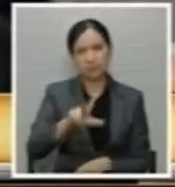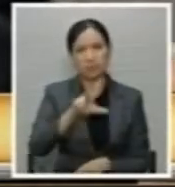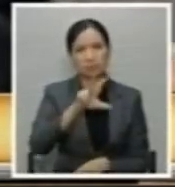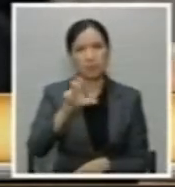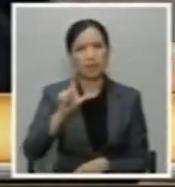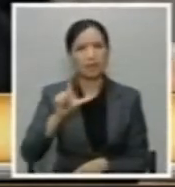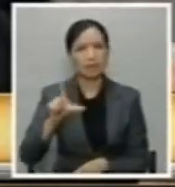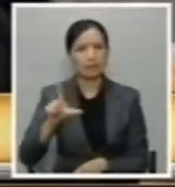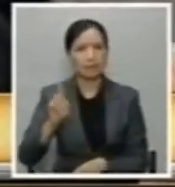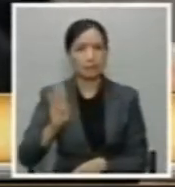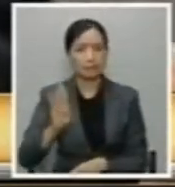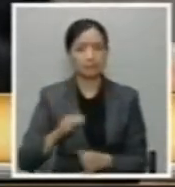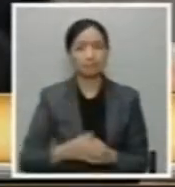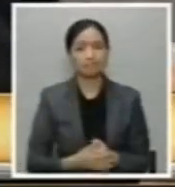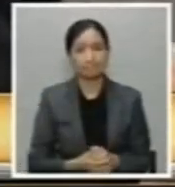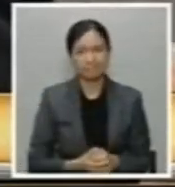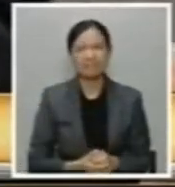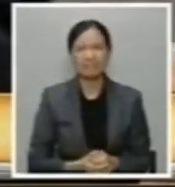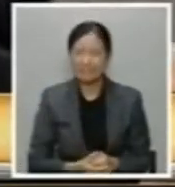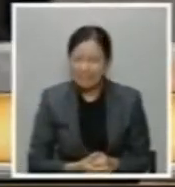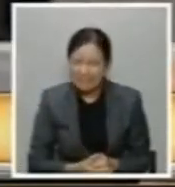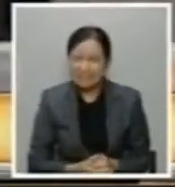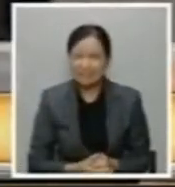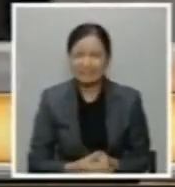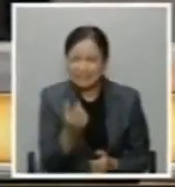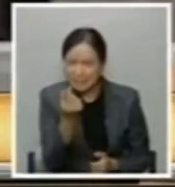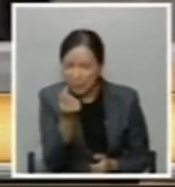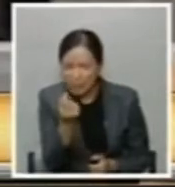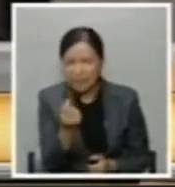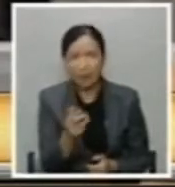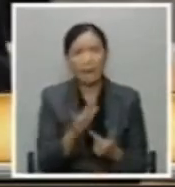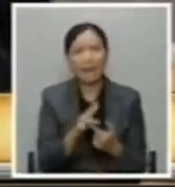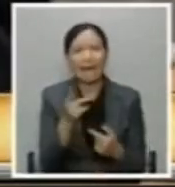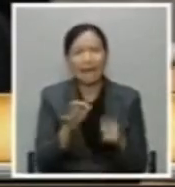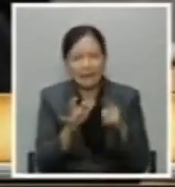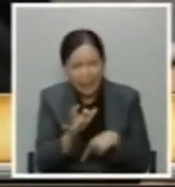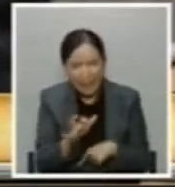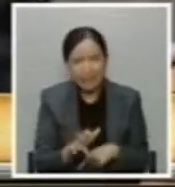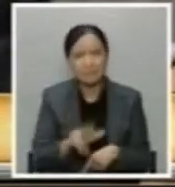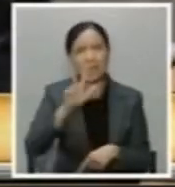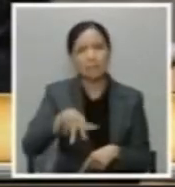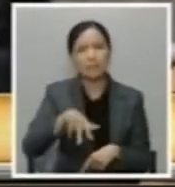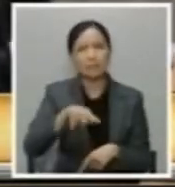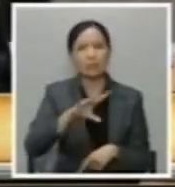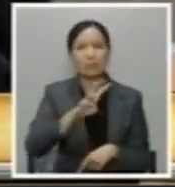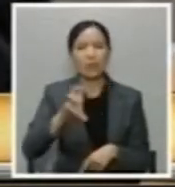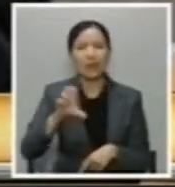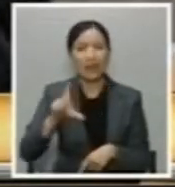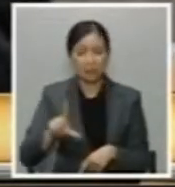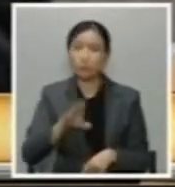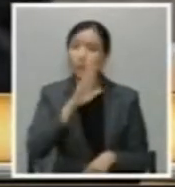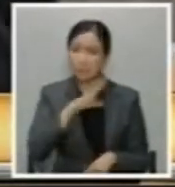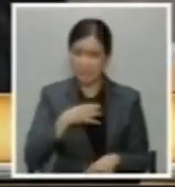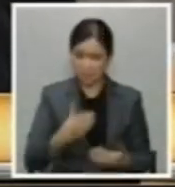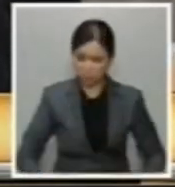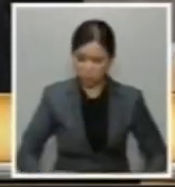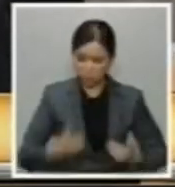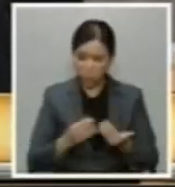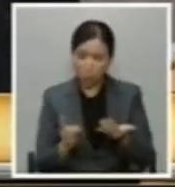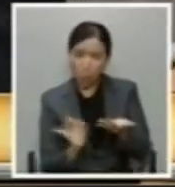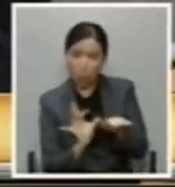6,300 ล้านบาทนะครับผมใช้คำว่าแค่ 6,300 ล้านบาทเพราะเมื่อกี้เราพูดกันว่าถ้าเพียงแค่ต้องการยกระดับความ